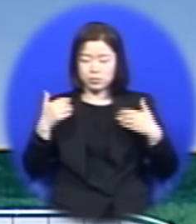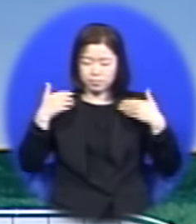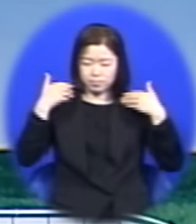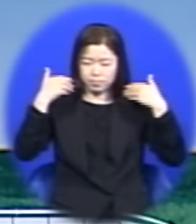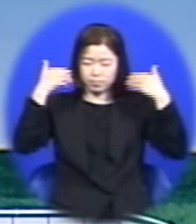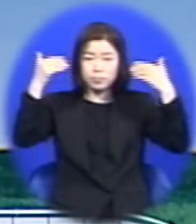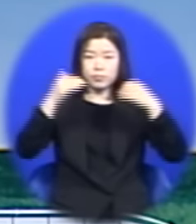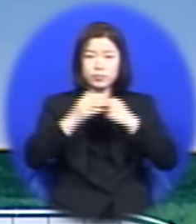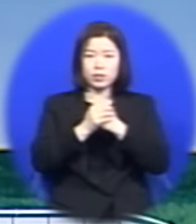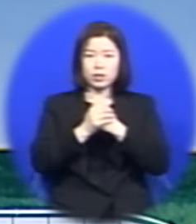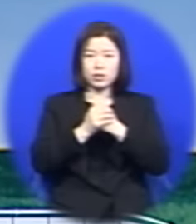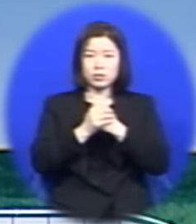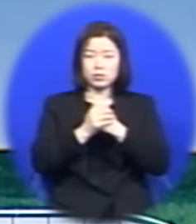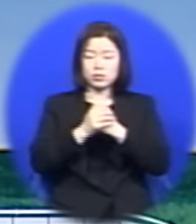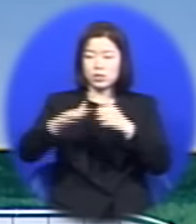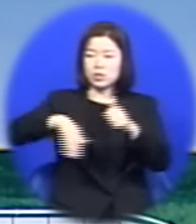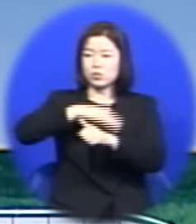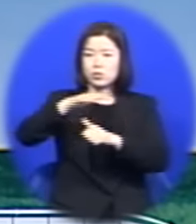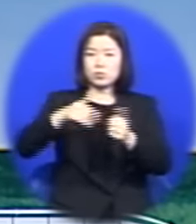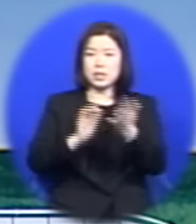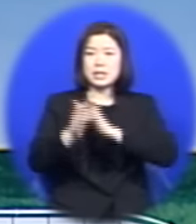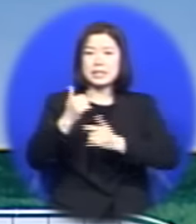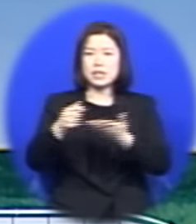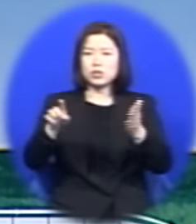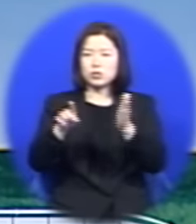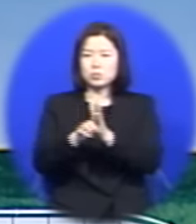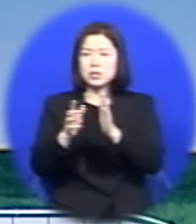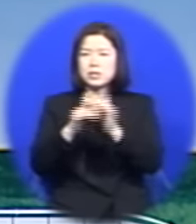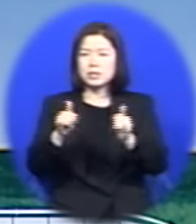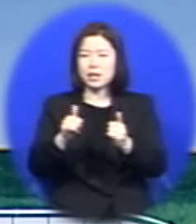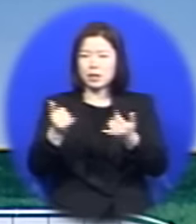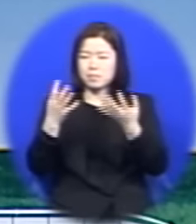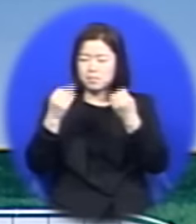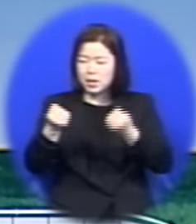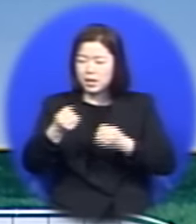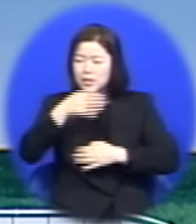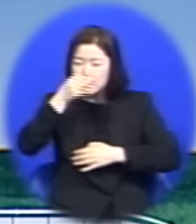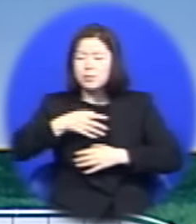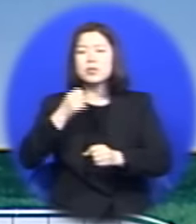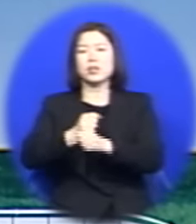자라면서 주변에 예수 믿는 사람을 얼마나 힘들게 하는지